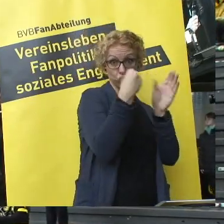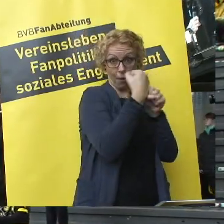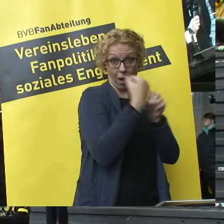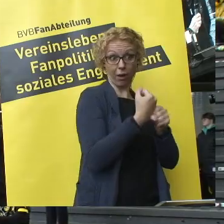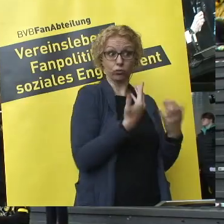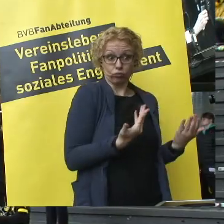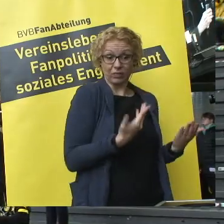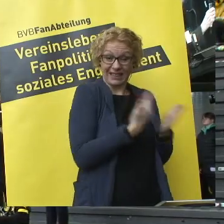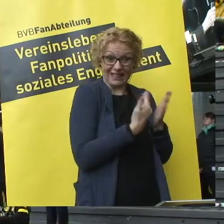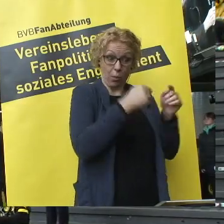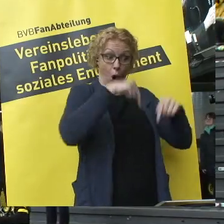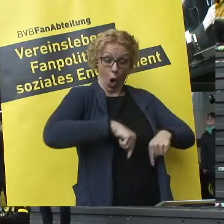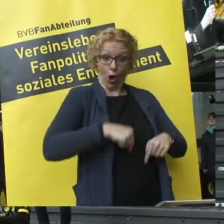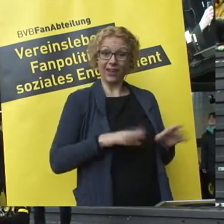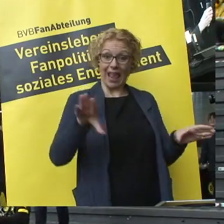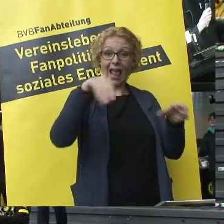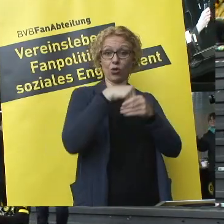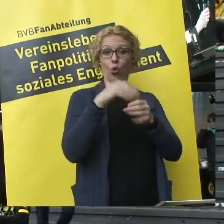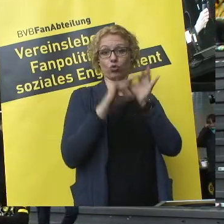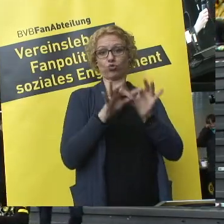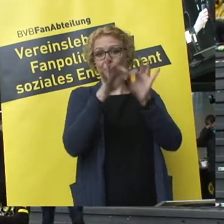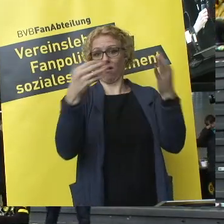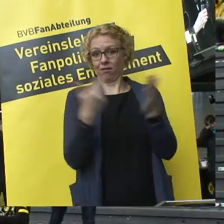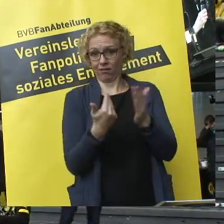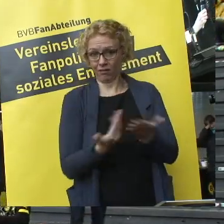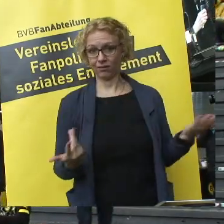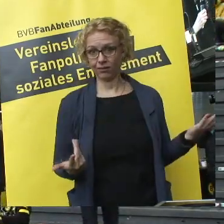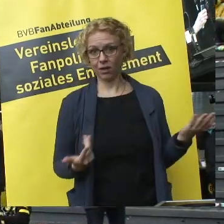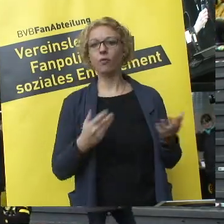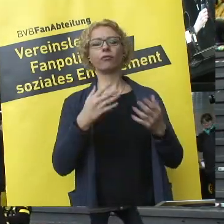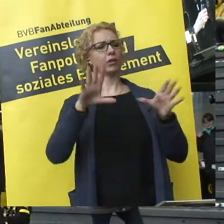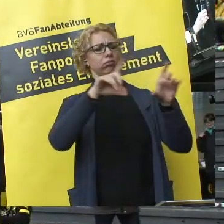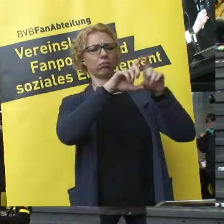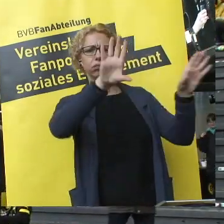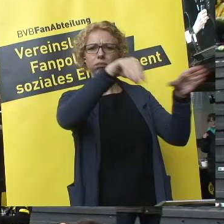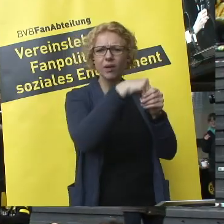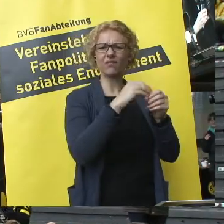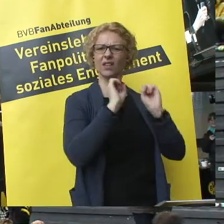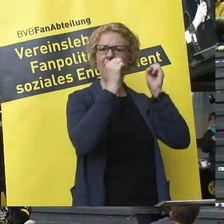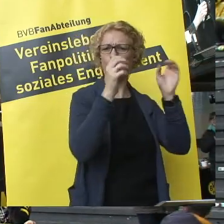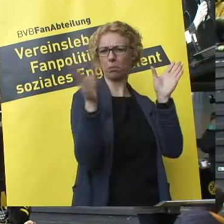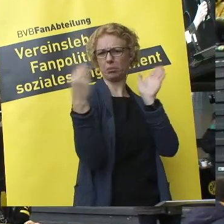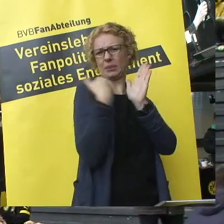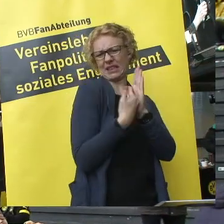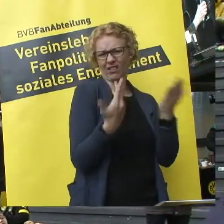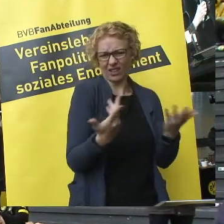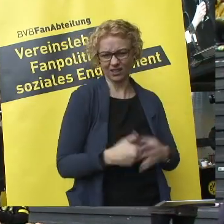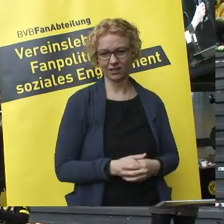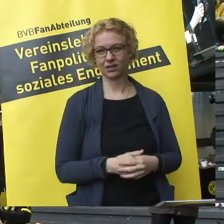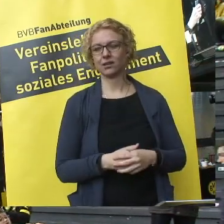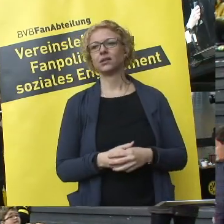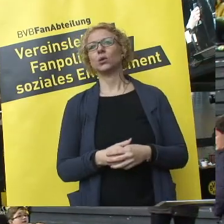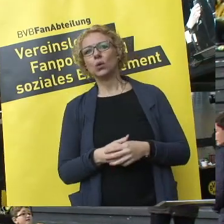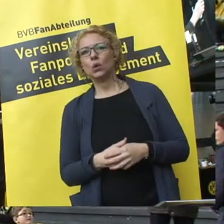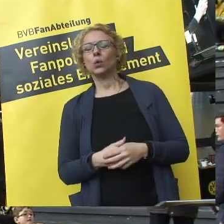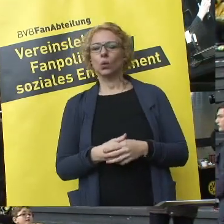unter anderem ein Grund, warum heute der Inklusionsspieltag stattfindet. Welche Kooperation gab es denn? Welche Aktion gab es denn bisher zusammen mit der Borussia?